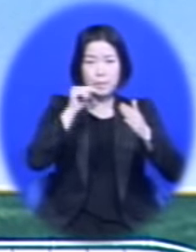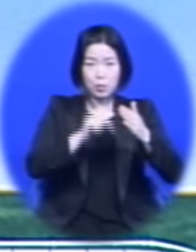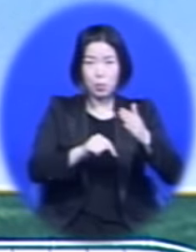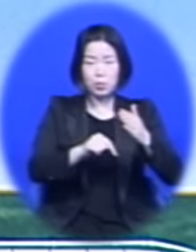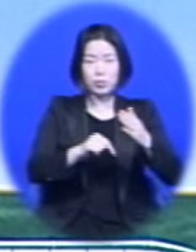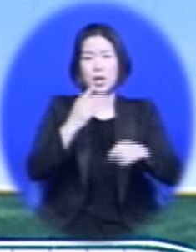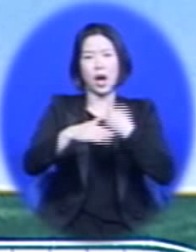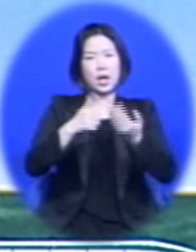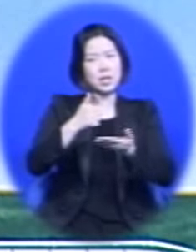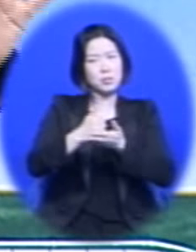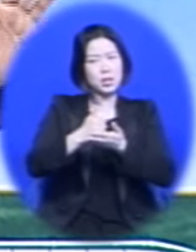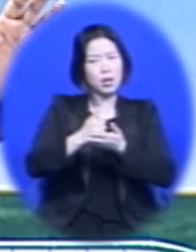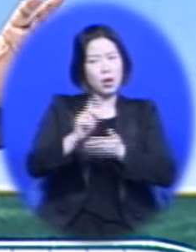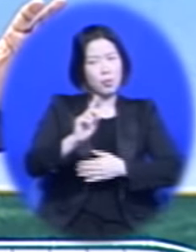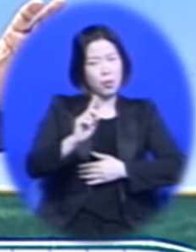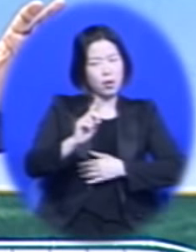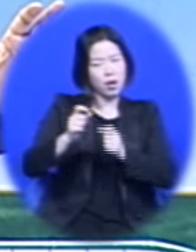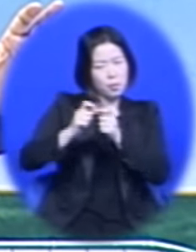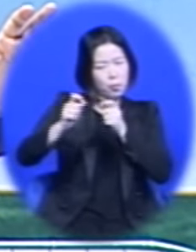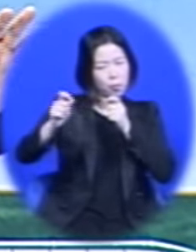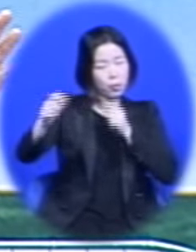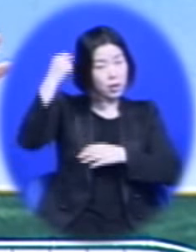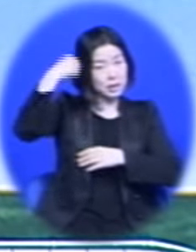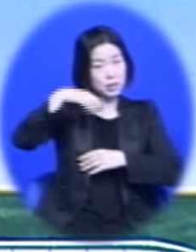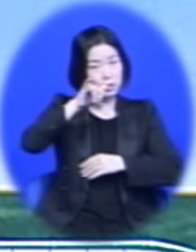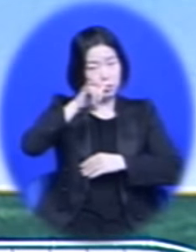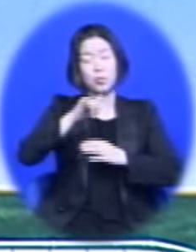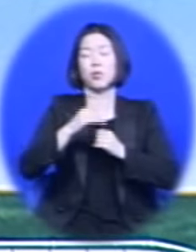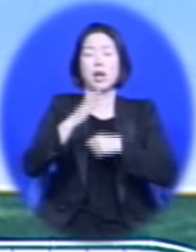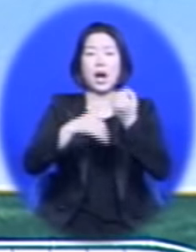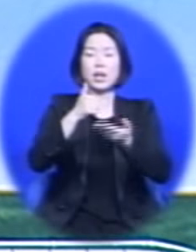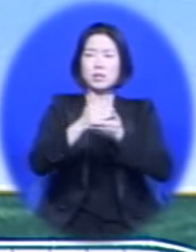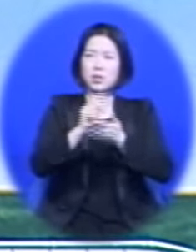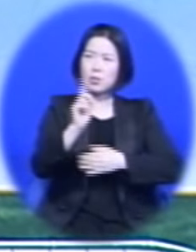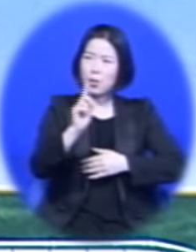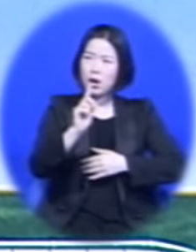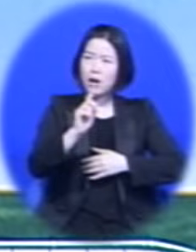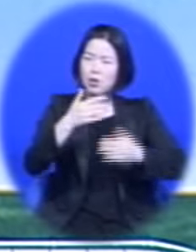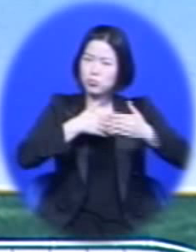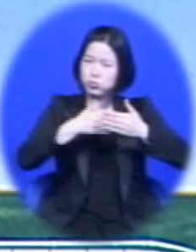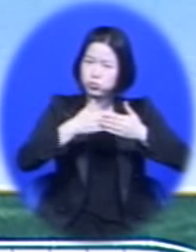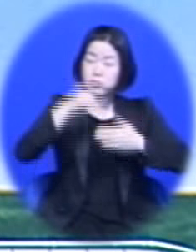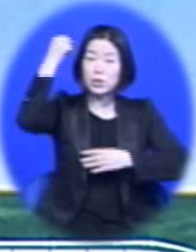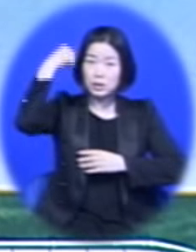하나님이 왠지 아주 거리가 멀리 느껴지고 하나님은 왠지 무섭게